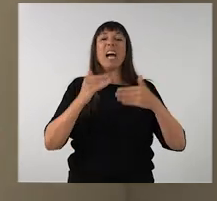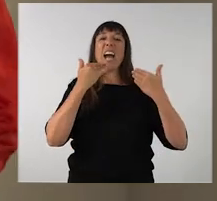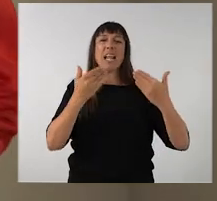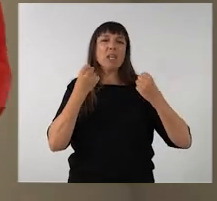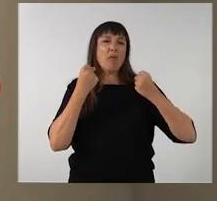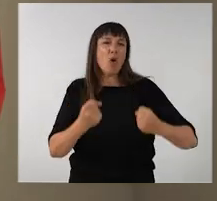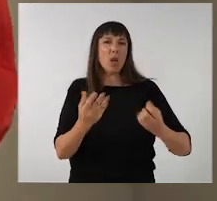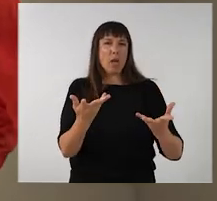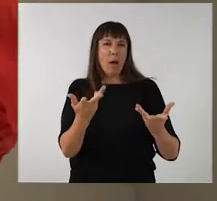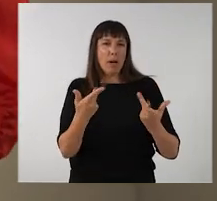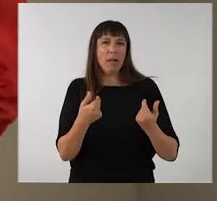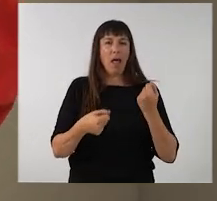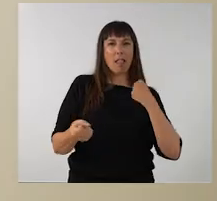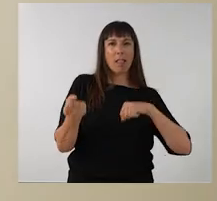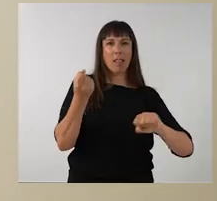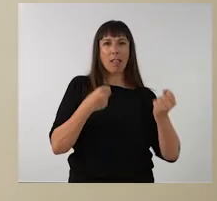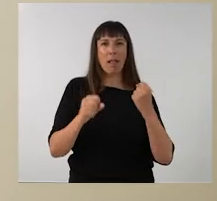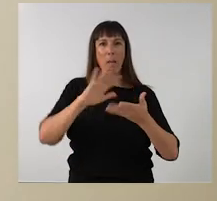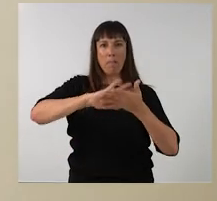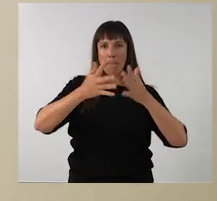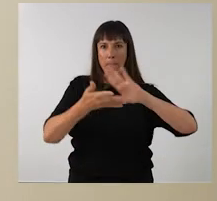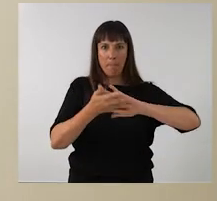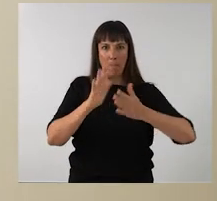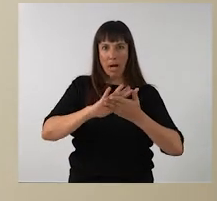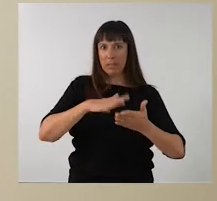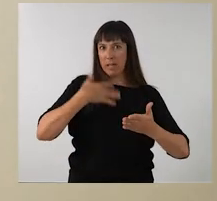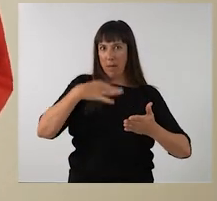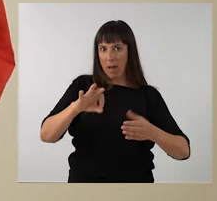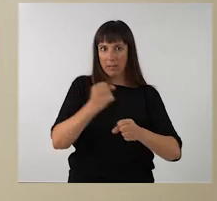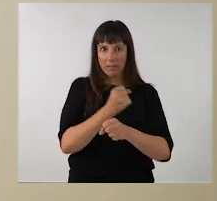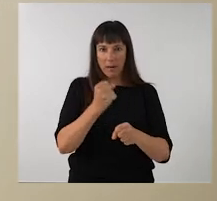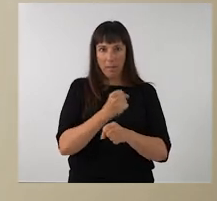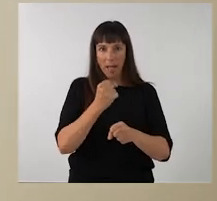història. I és en base a la força, a l'habilitat, a la destresa, a la capacitat de les mans,